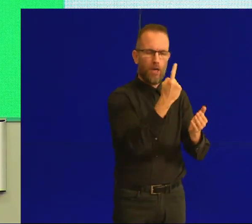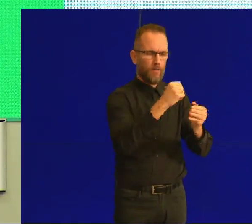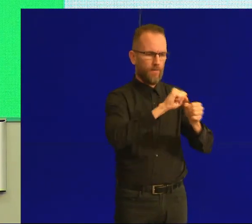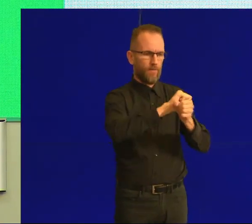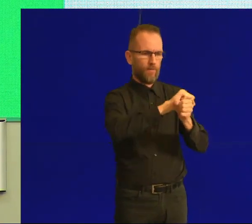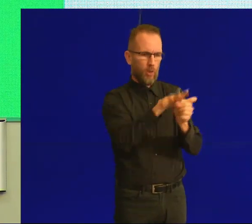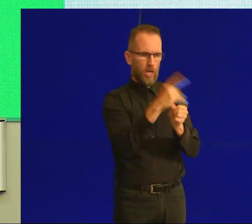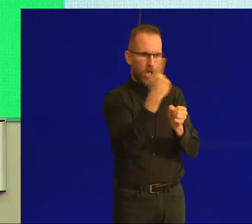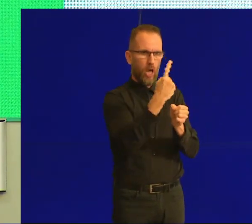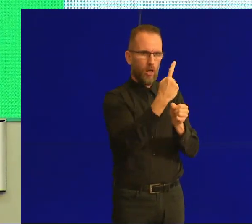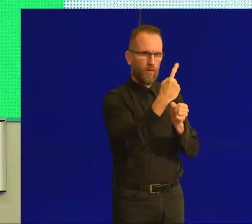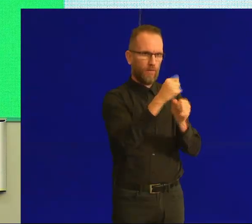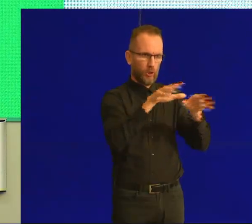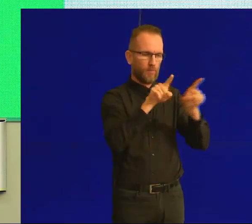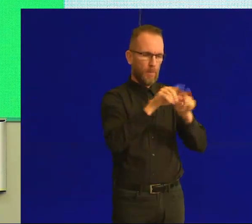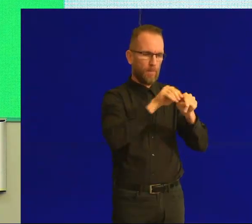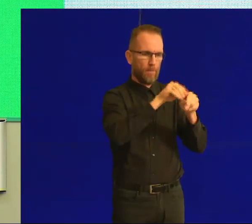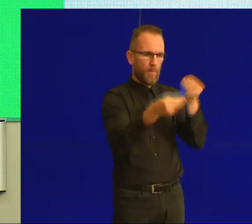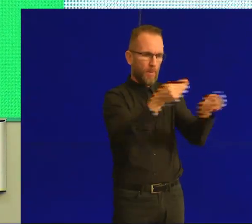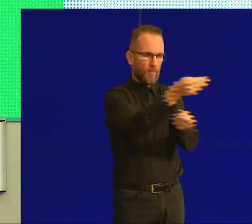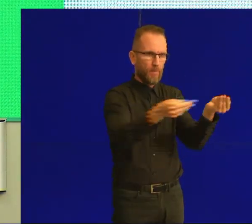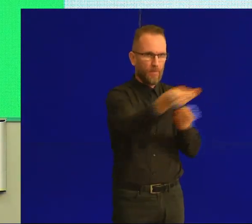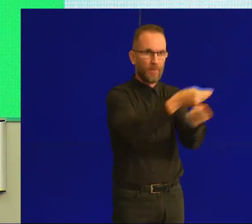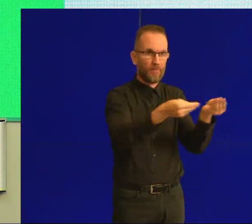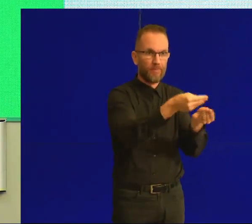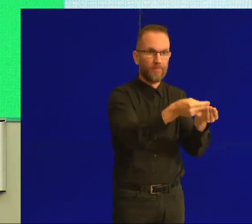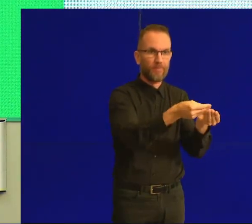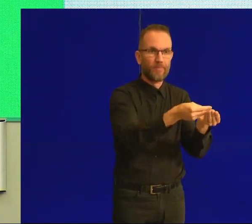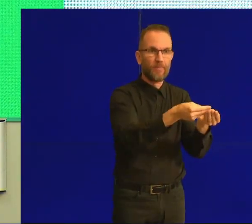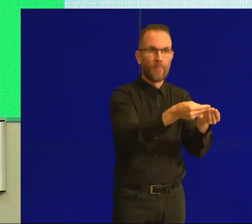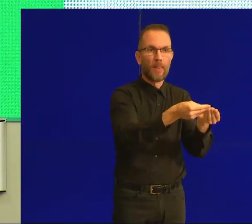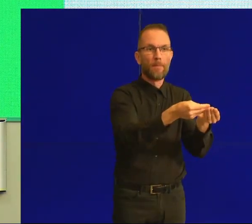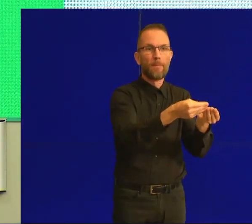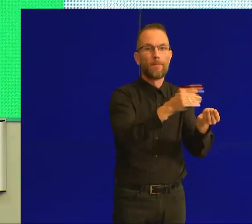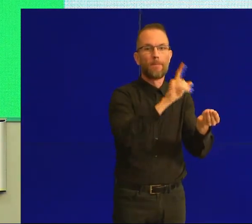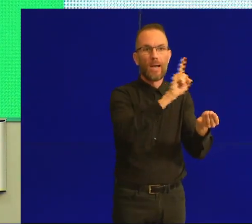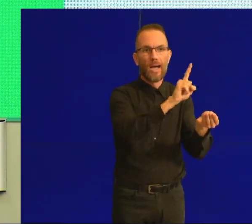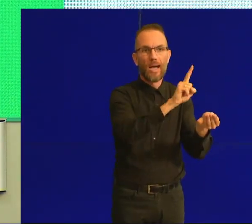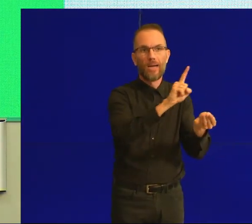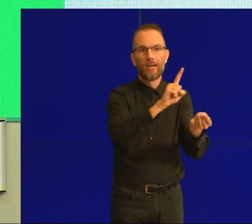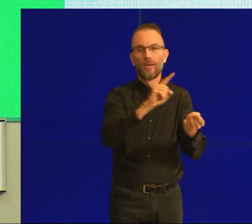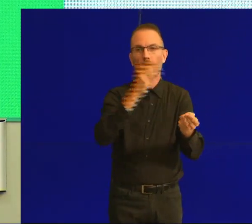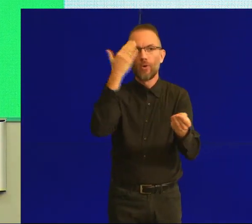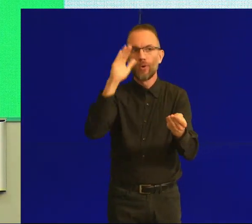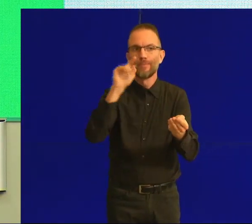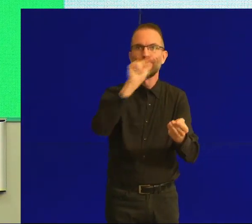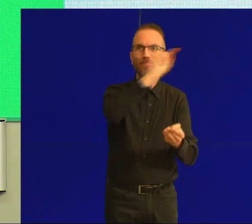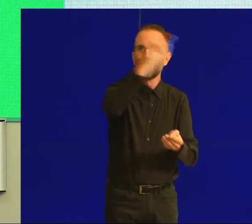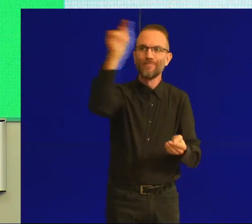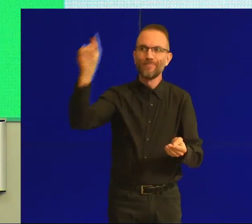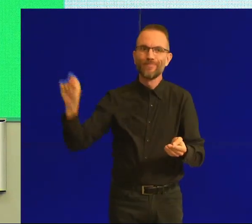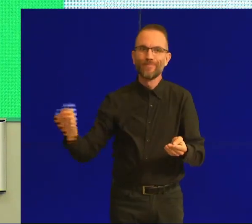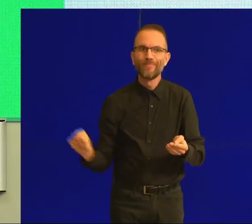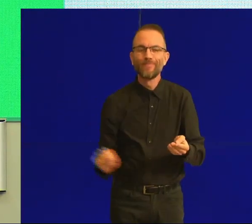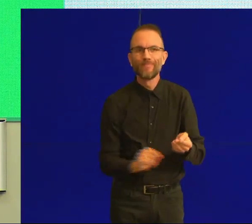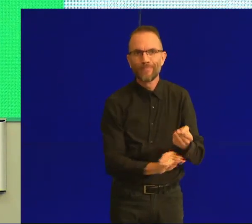des souches du virus qui sont différentes n'est pas le même virus qui circulent et qui fait des épidémies localisé